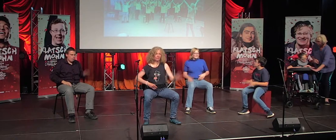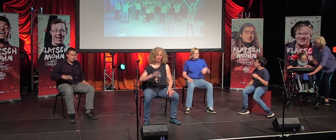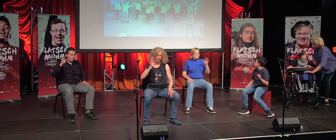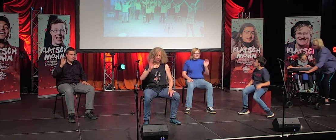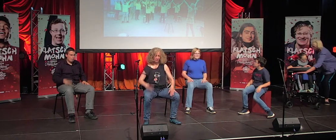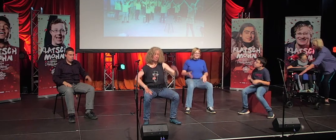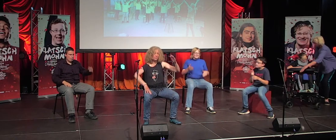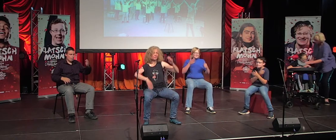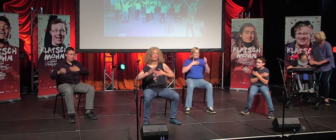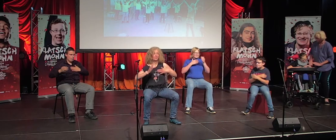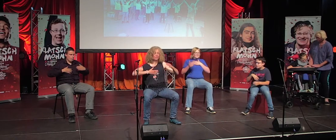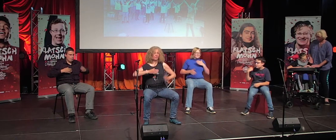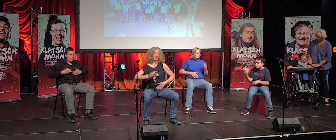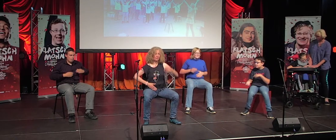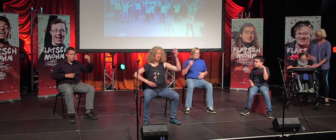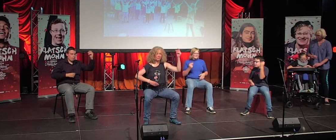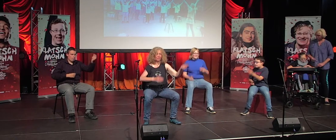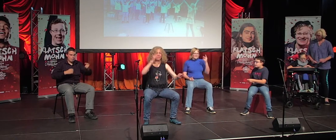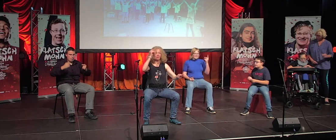on the ground. I've got no